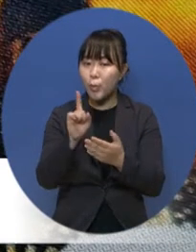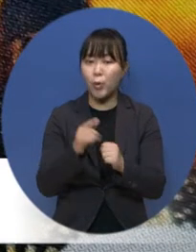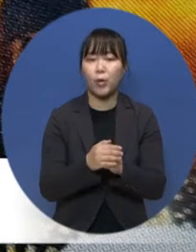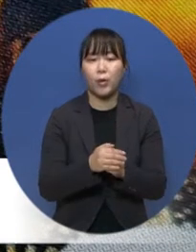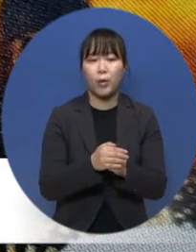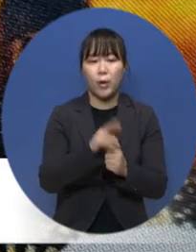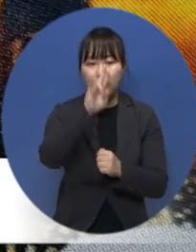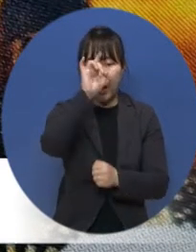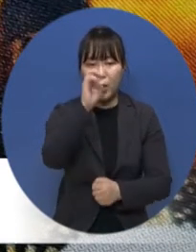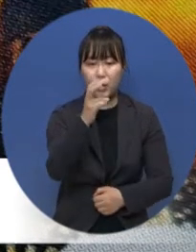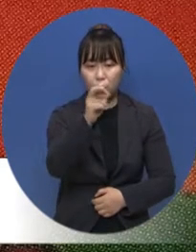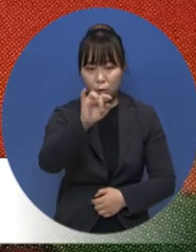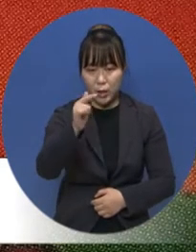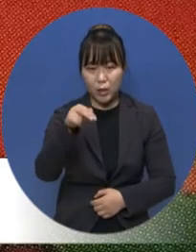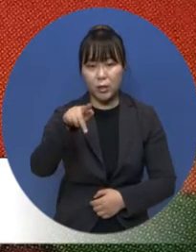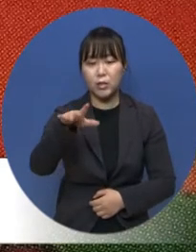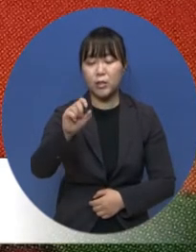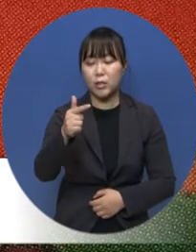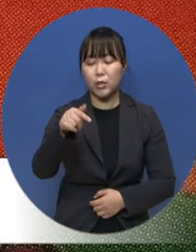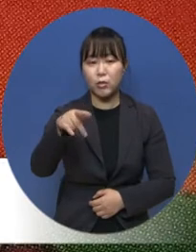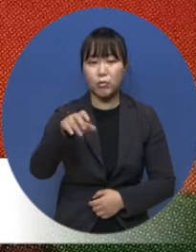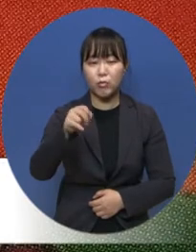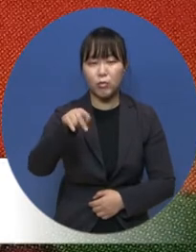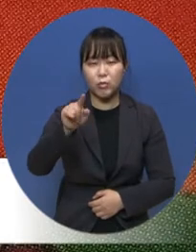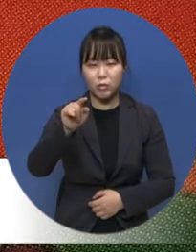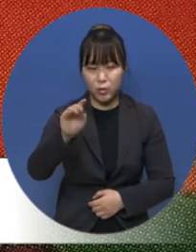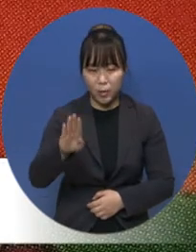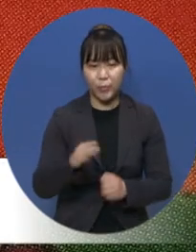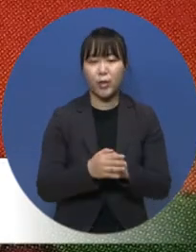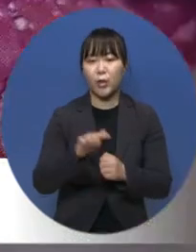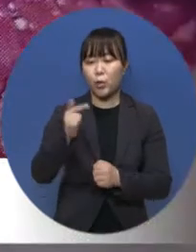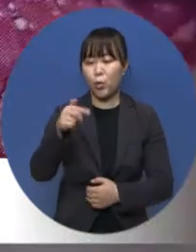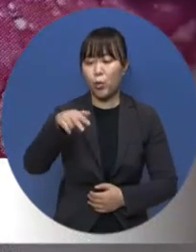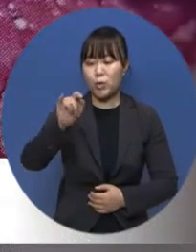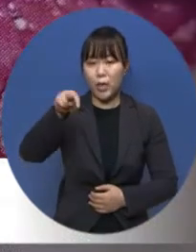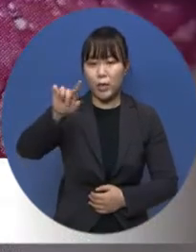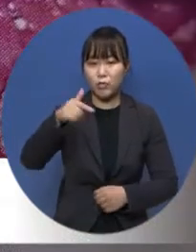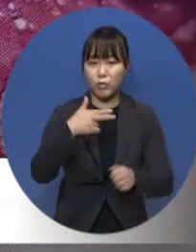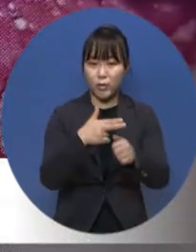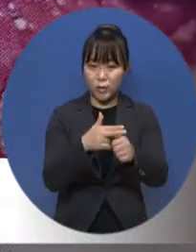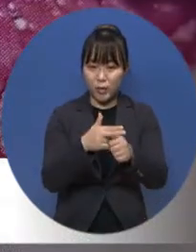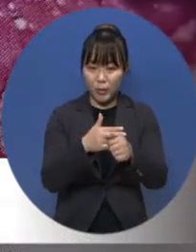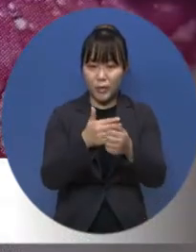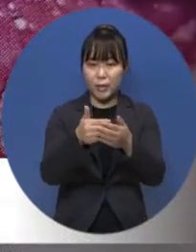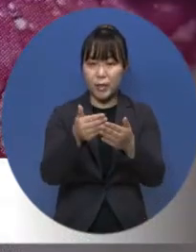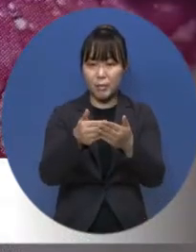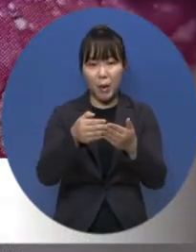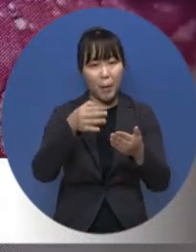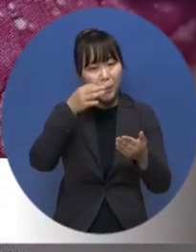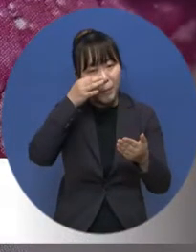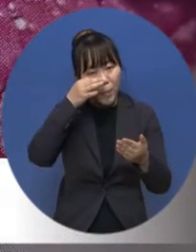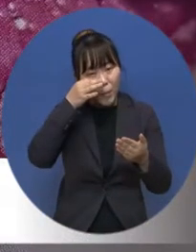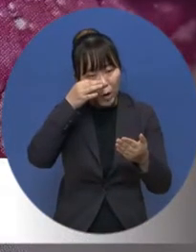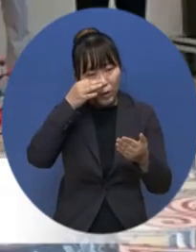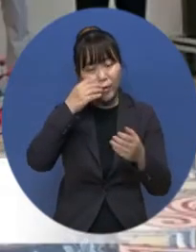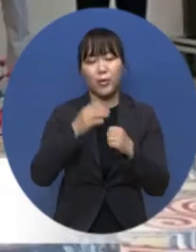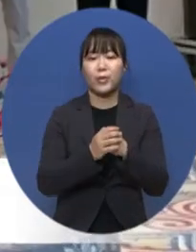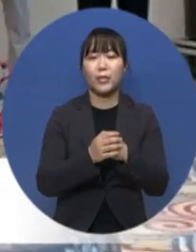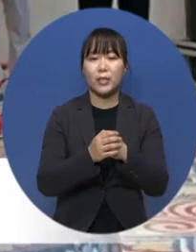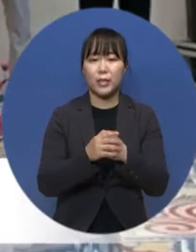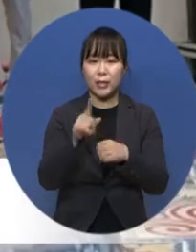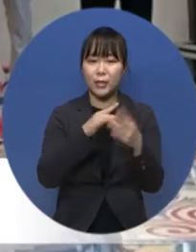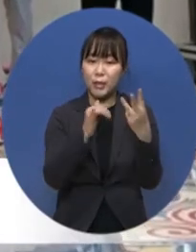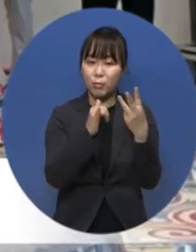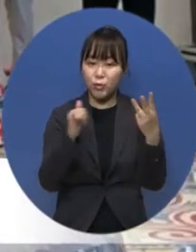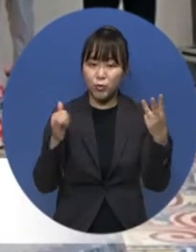박영인 선생님, 신종섭 선생님, 노재순 선생님의 그림을 눈여겨보시고 이 세